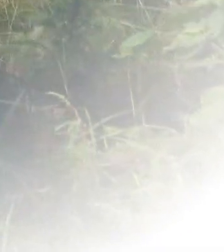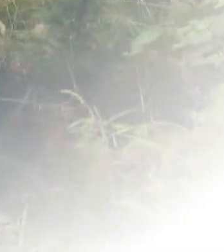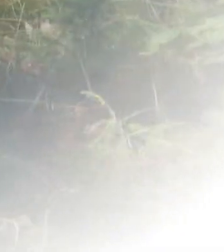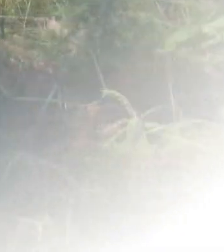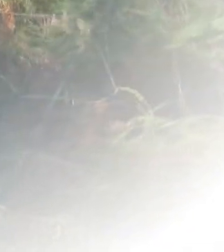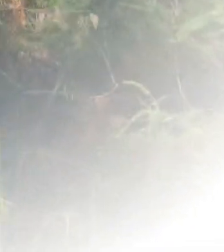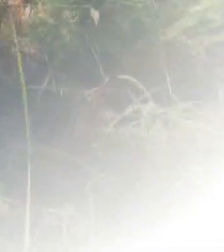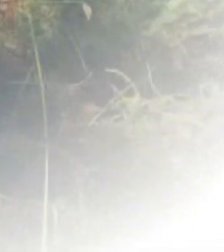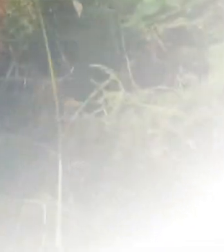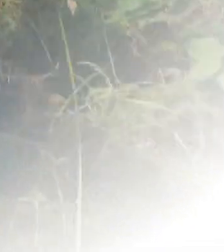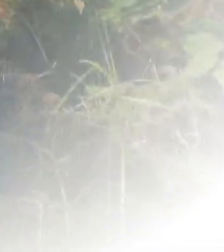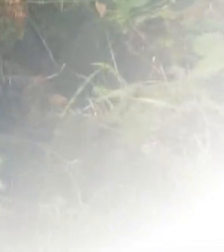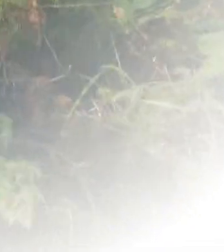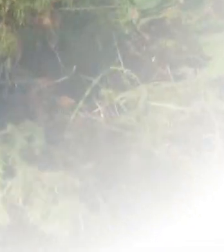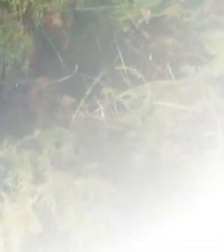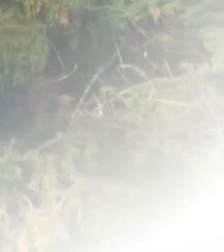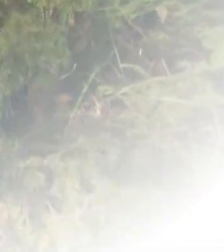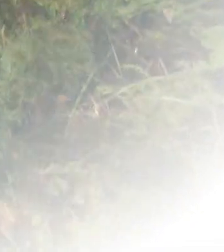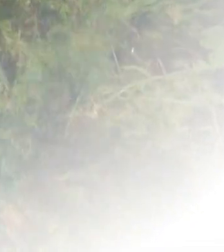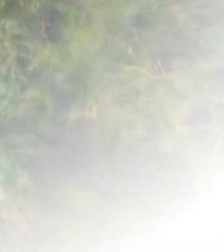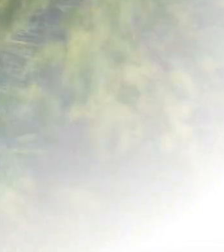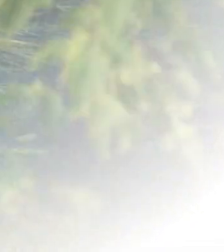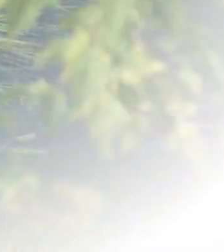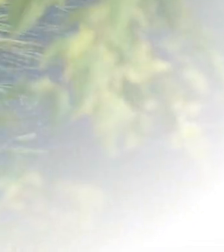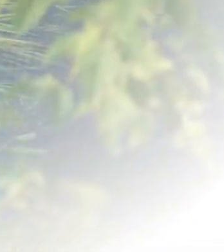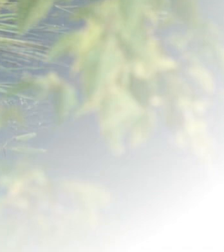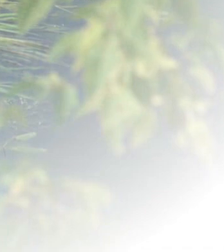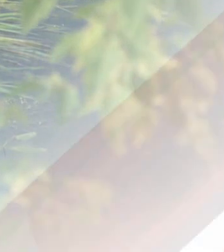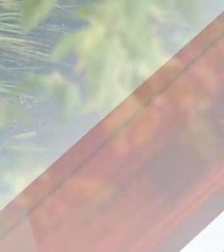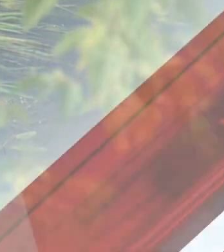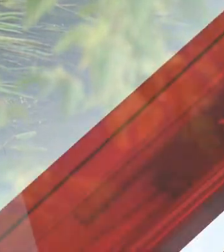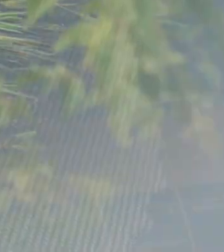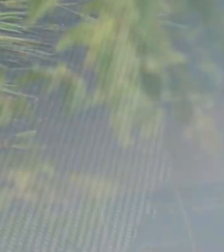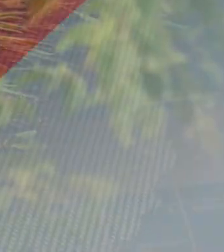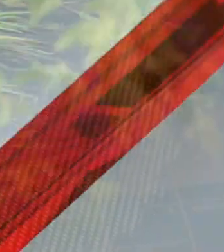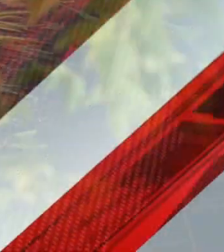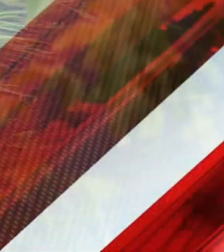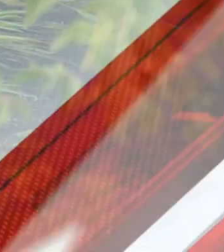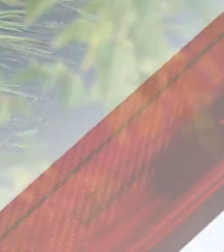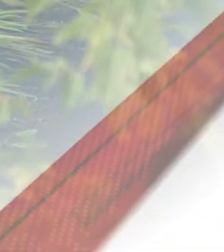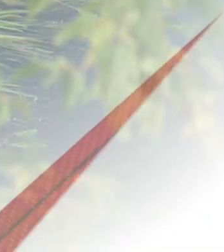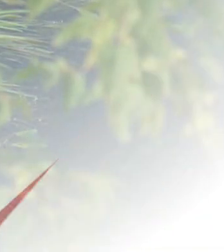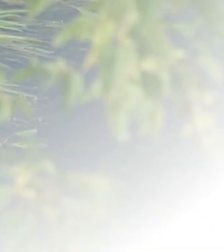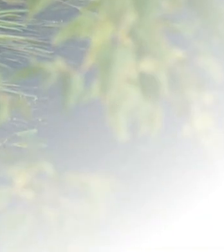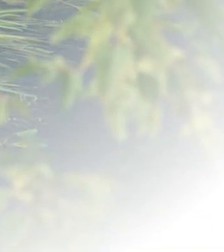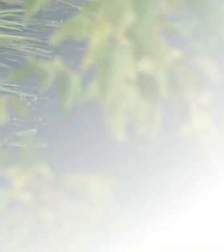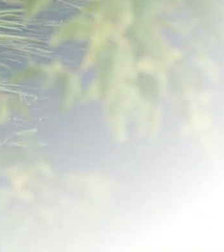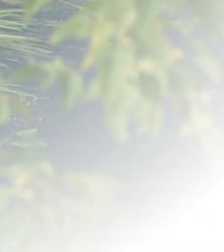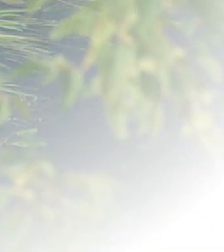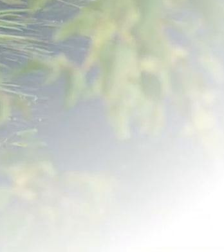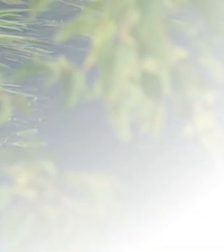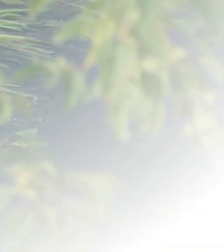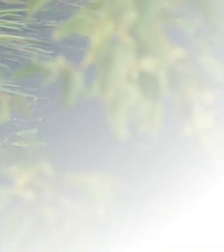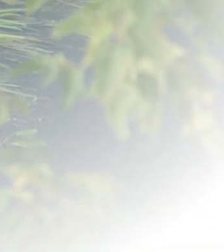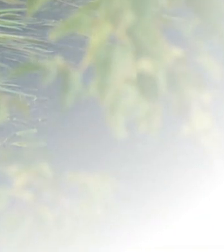огонь каппа сба виться от хвороб и не шасть его в некоторых мясо вас тях полили бошку и путь дела ведьмы где учат и на